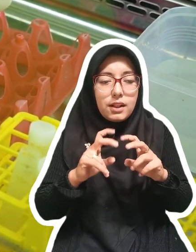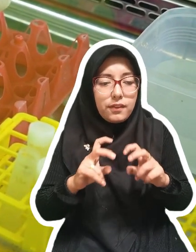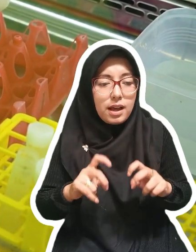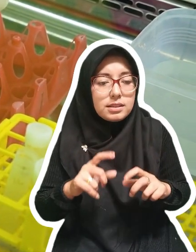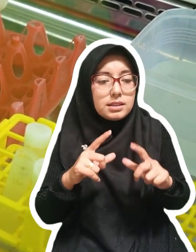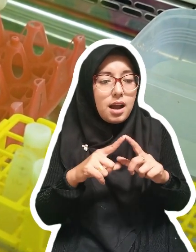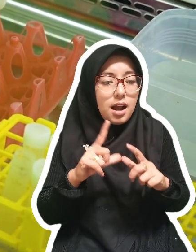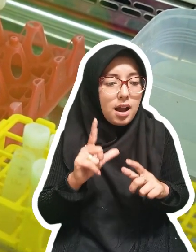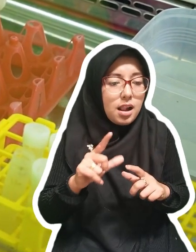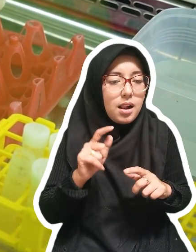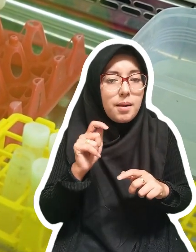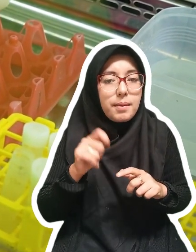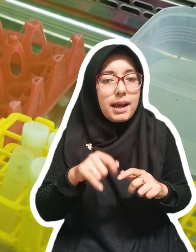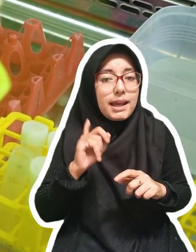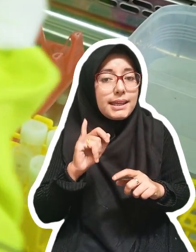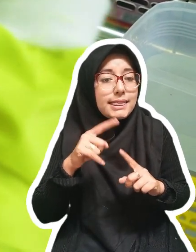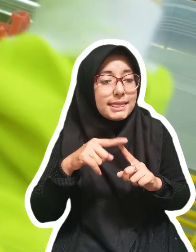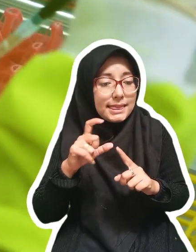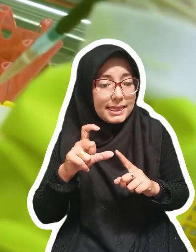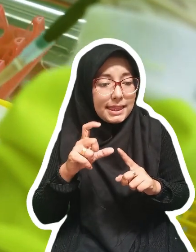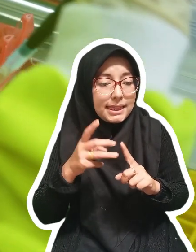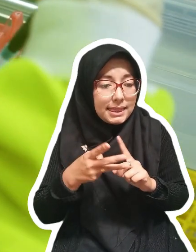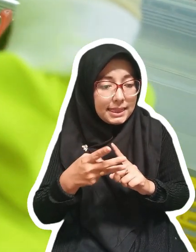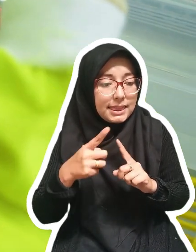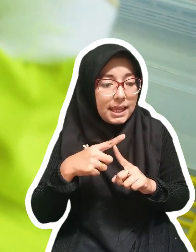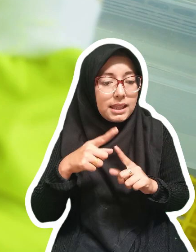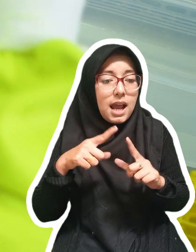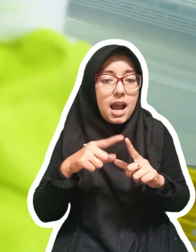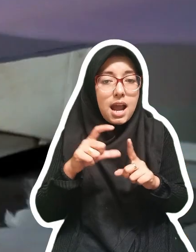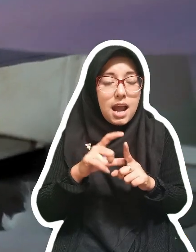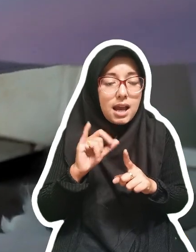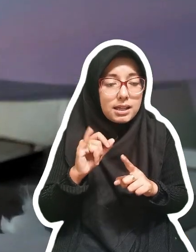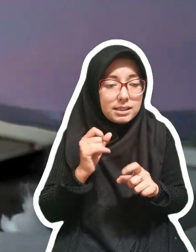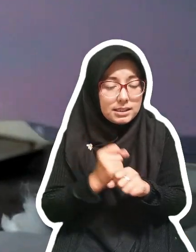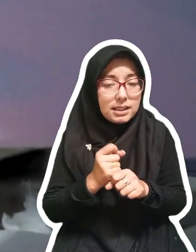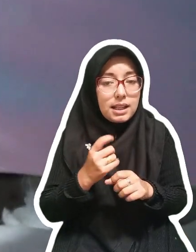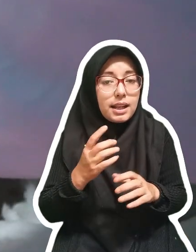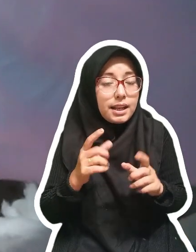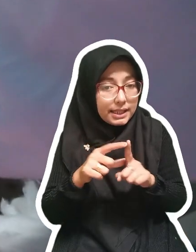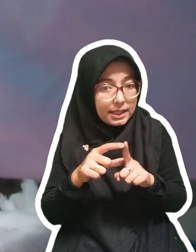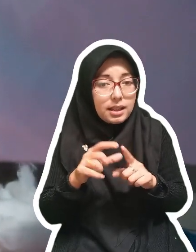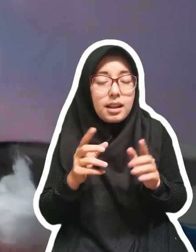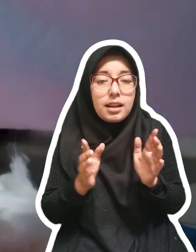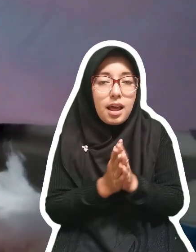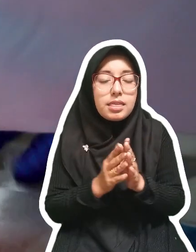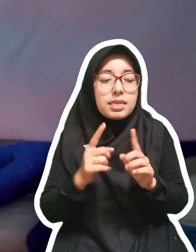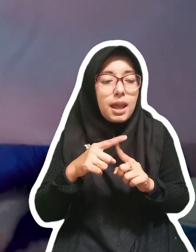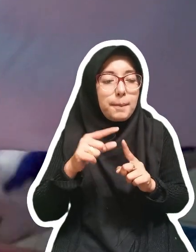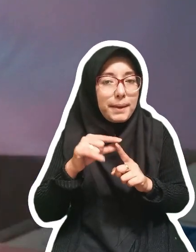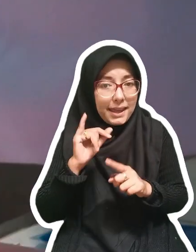AI menggunakan ITET, AGID, dan IVPI.